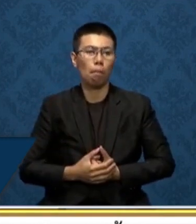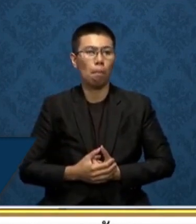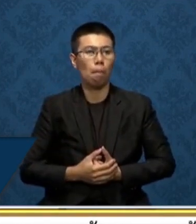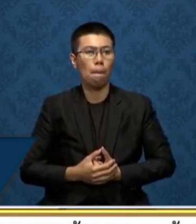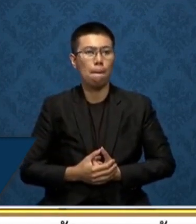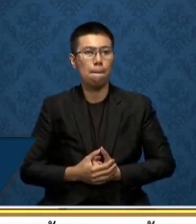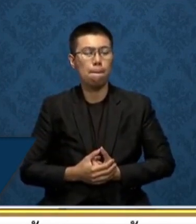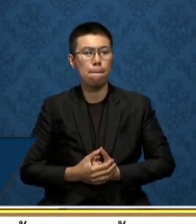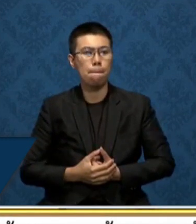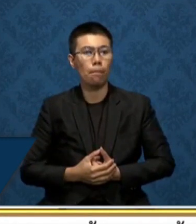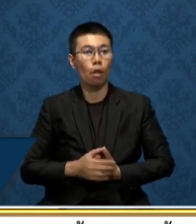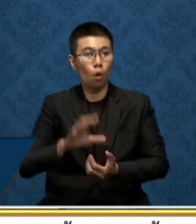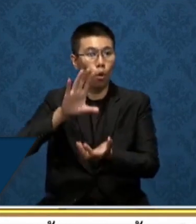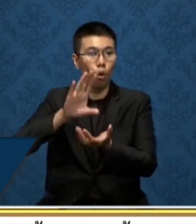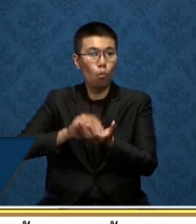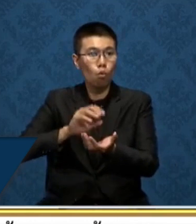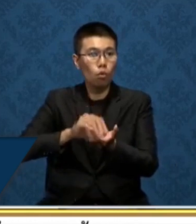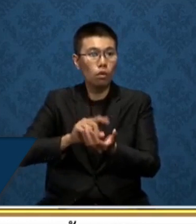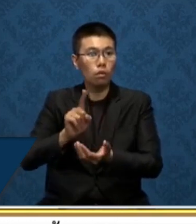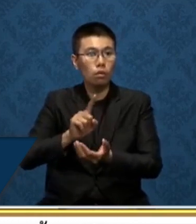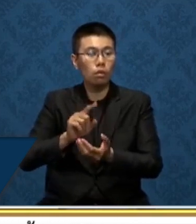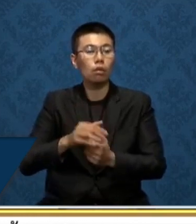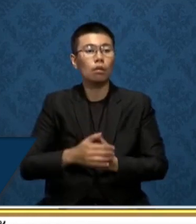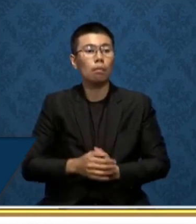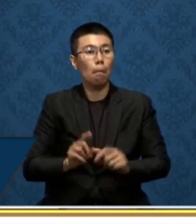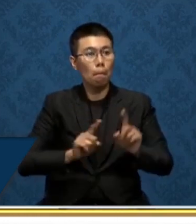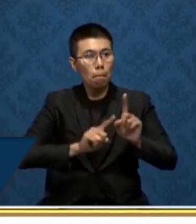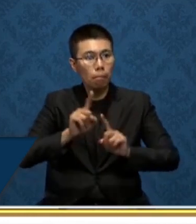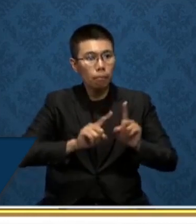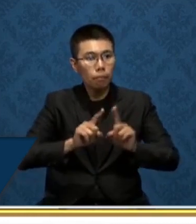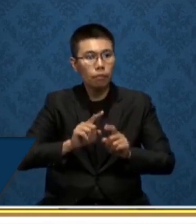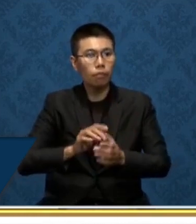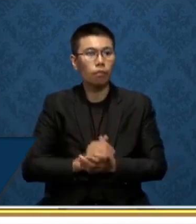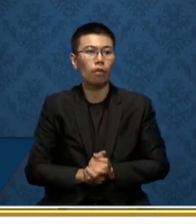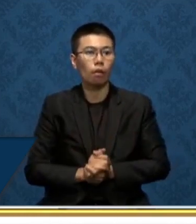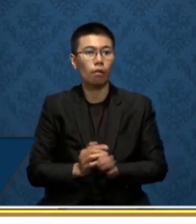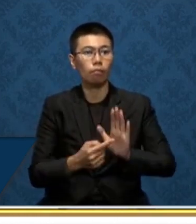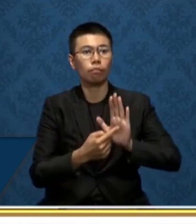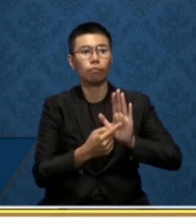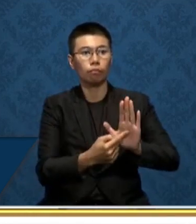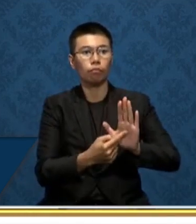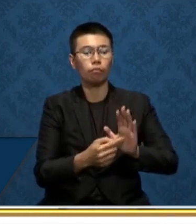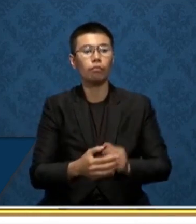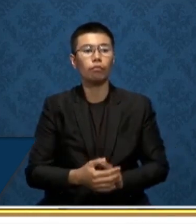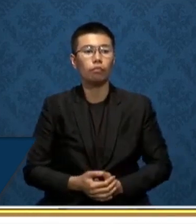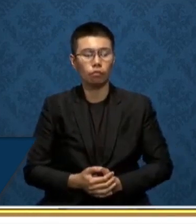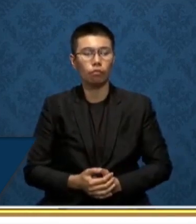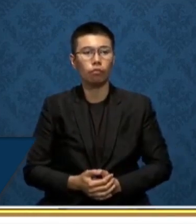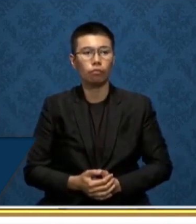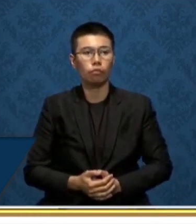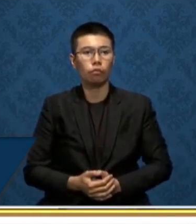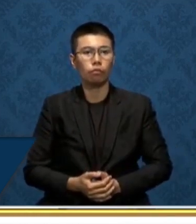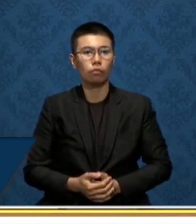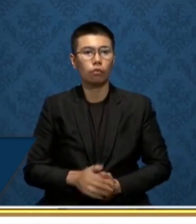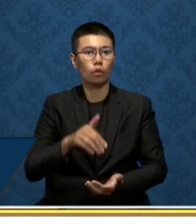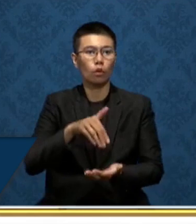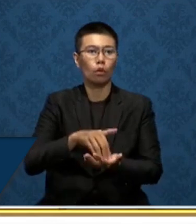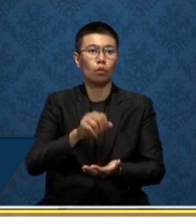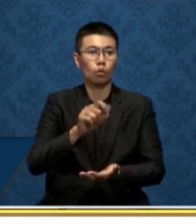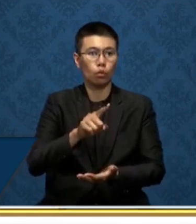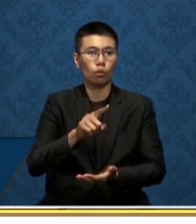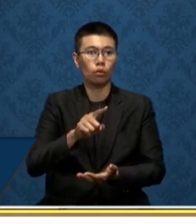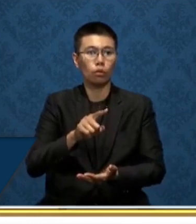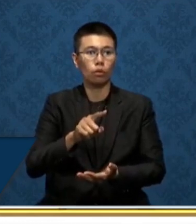อันนี้ข้อมูลที่ได้มาเนี่ยก็ได้มาจากหลายแหล่งนะครับอย่างเช่นศูนย์พึ่ง